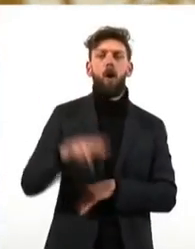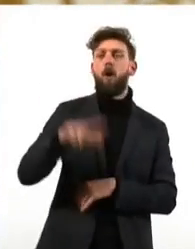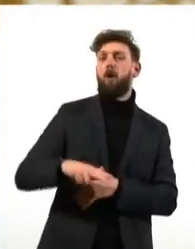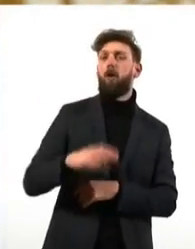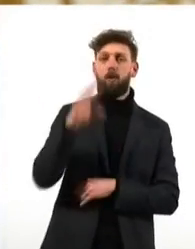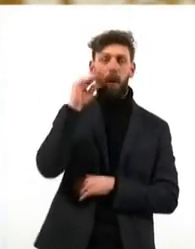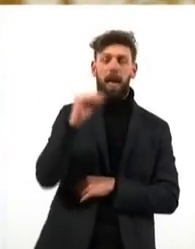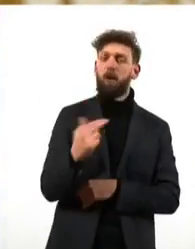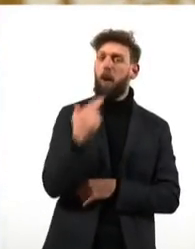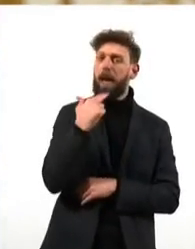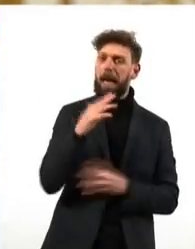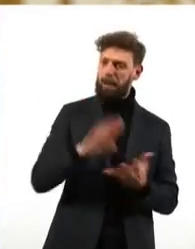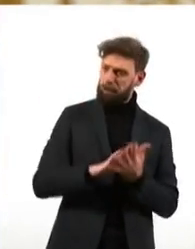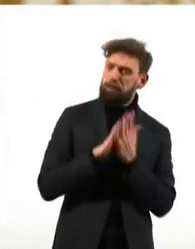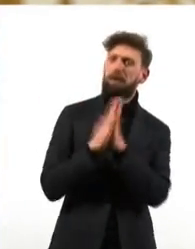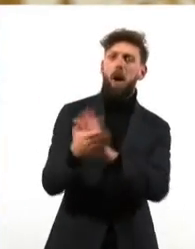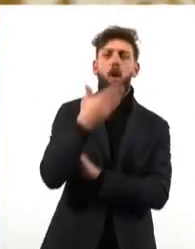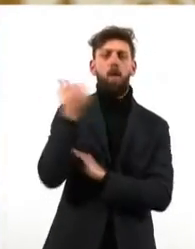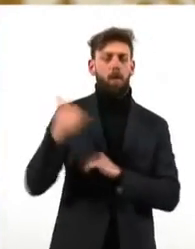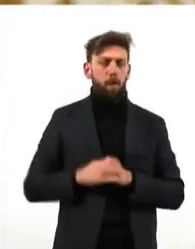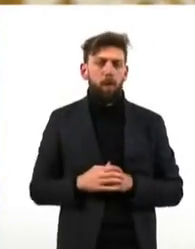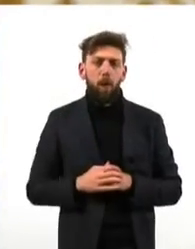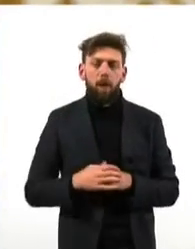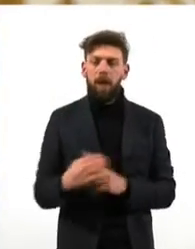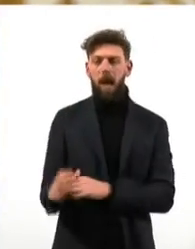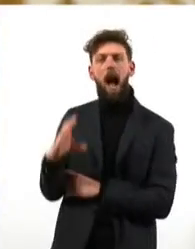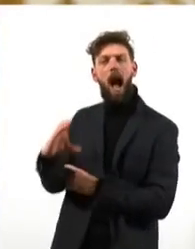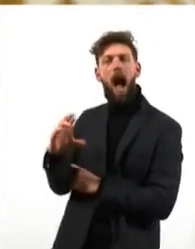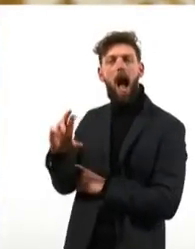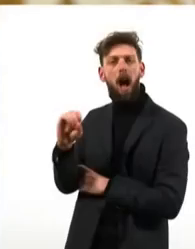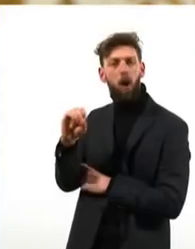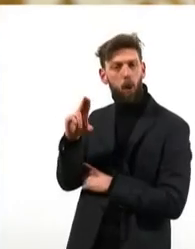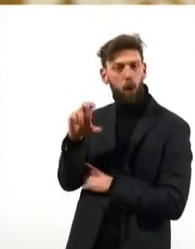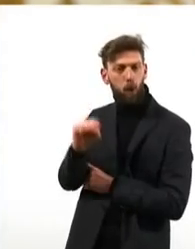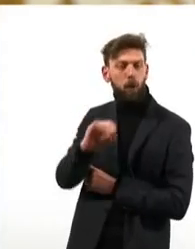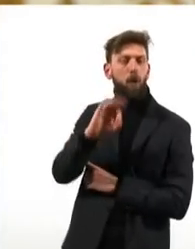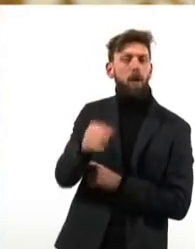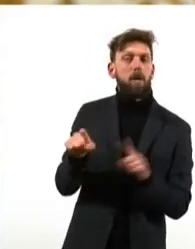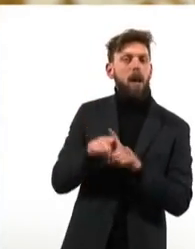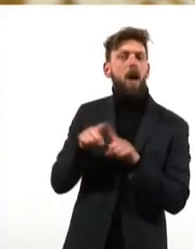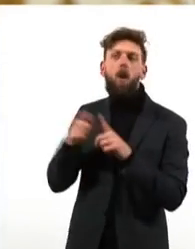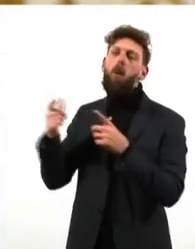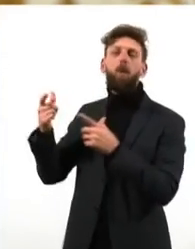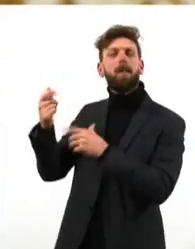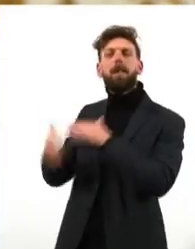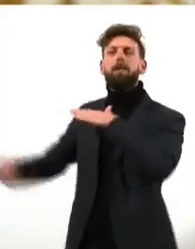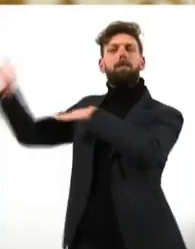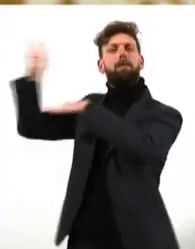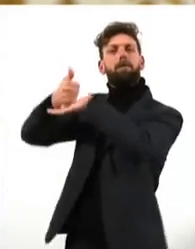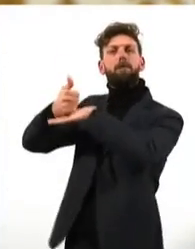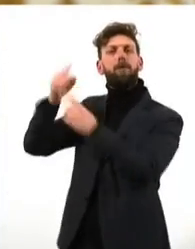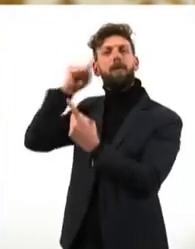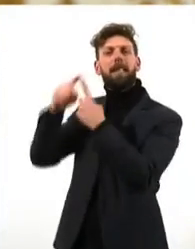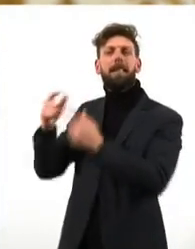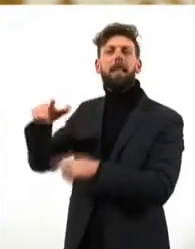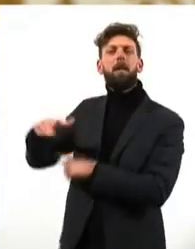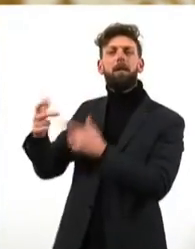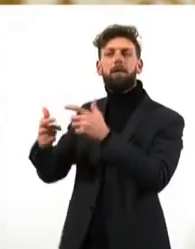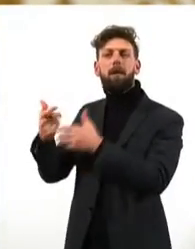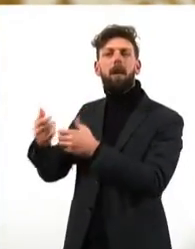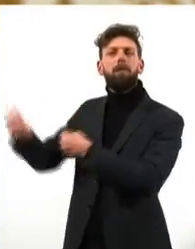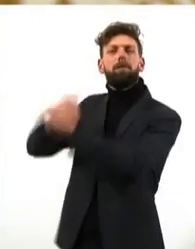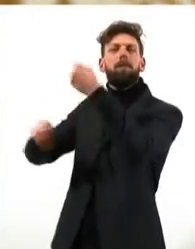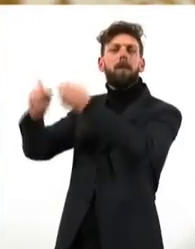la diversité. On sait qu'il n'y a pas que les CROUS, il faut que les bailleurs, comme vous l'avez dit, s'emparent de cette question. Il faut élargir au maximum l'offre